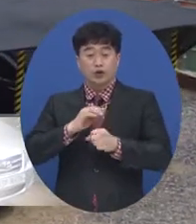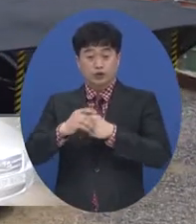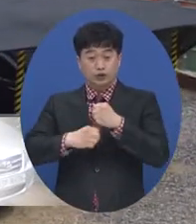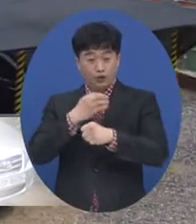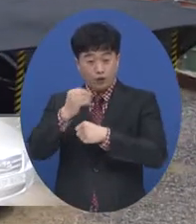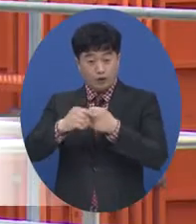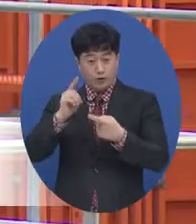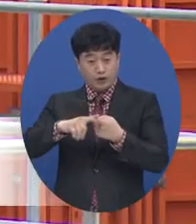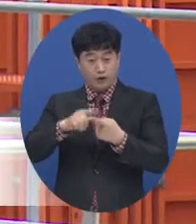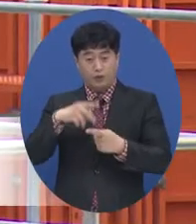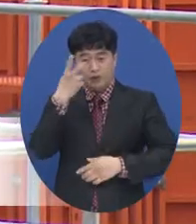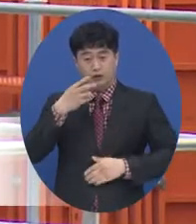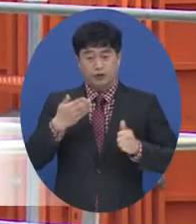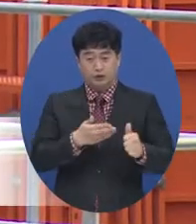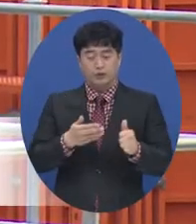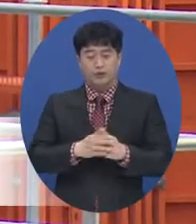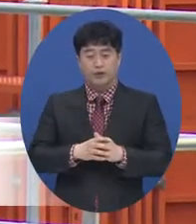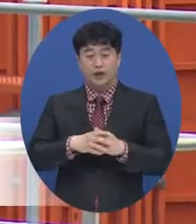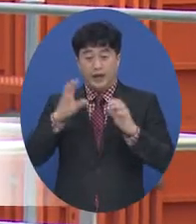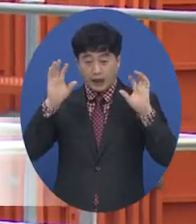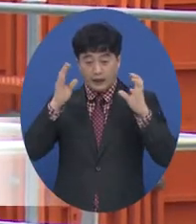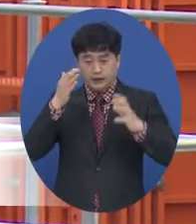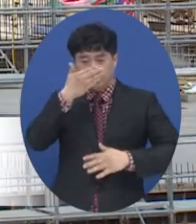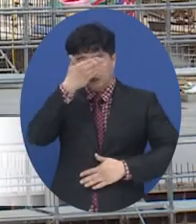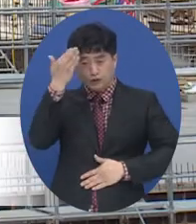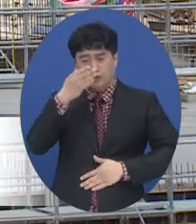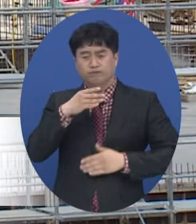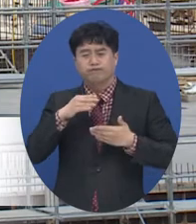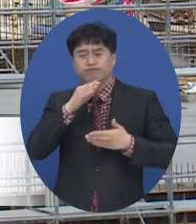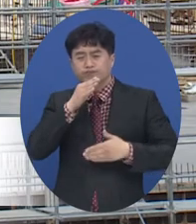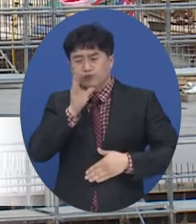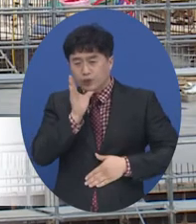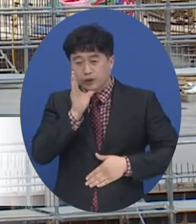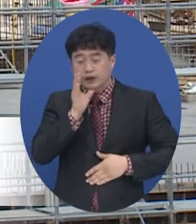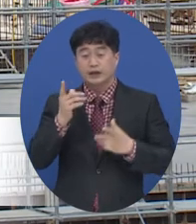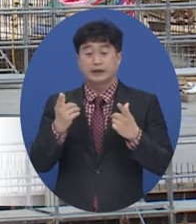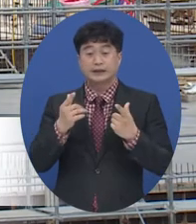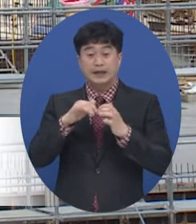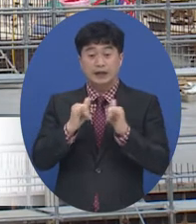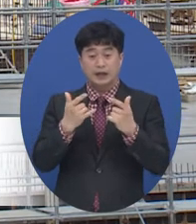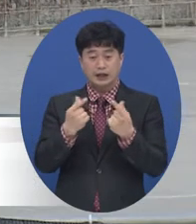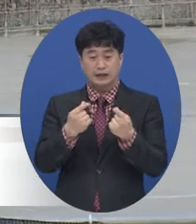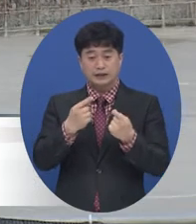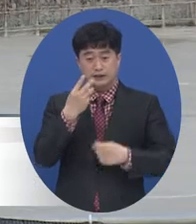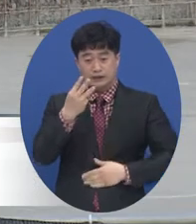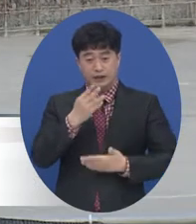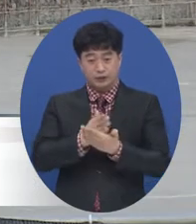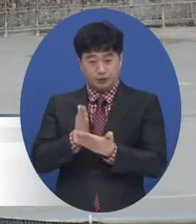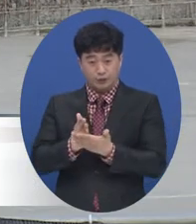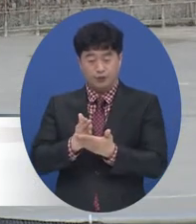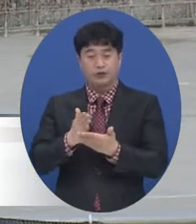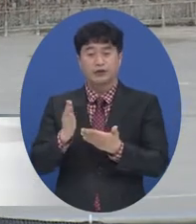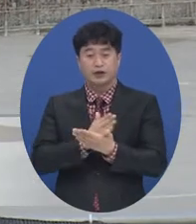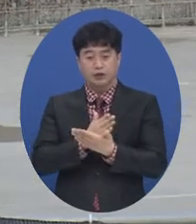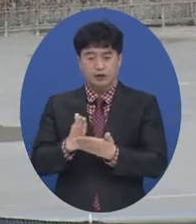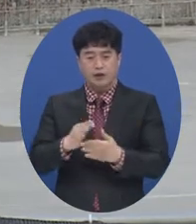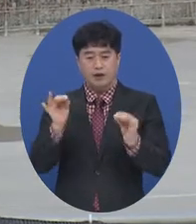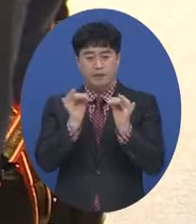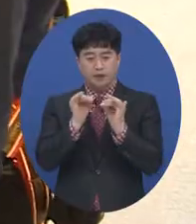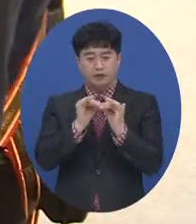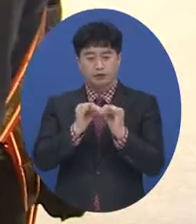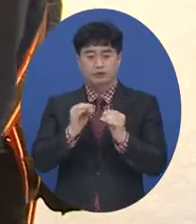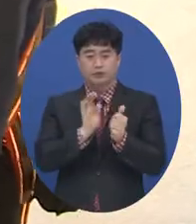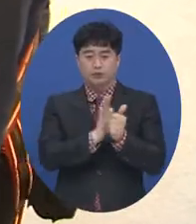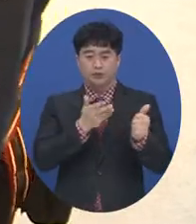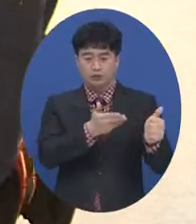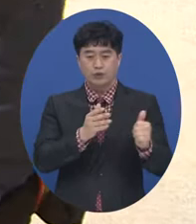겁니다 유아기와 청년기 노년기 등 사람처럼 크게 3가지 주기로 나 너 맞춤형 으로 지원합니다